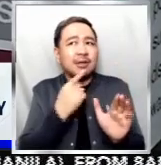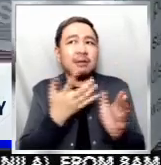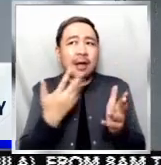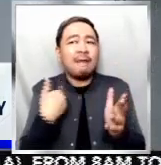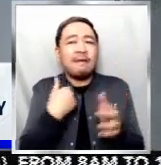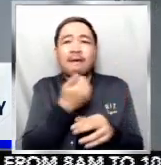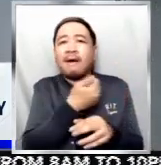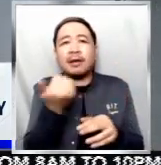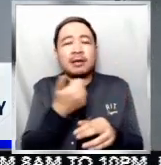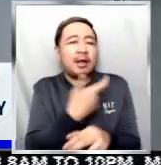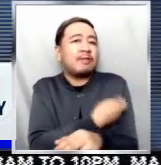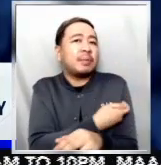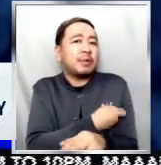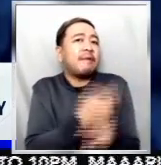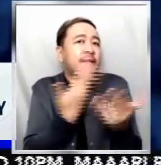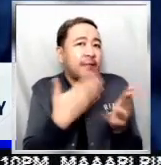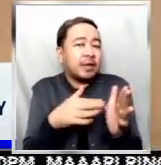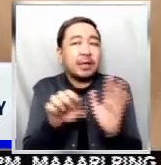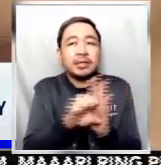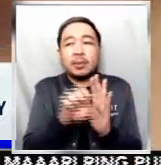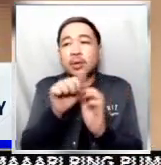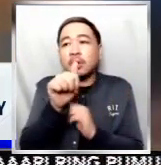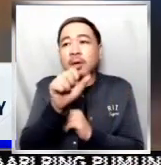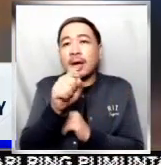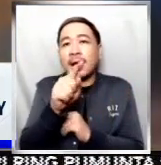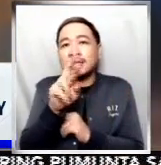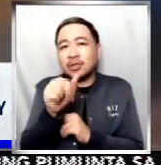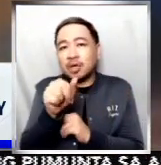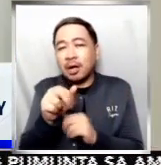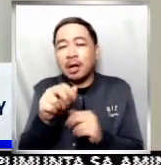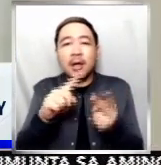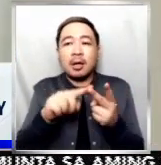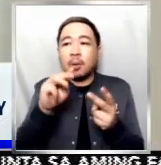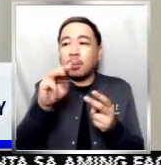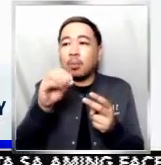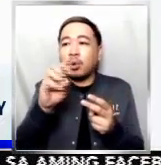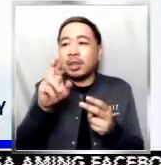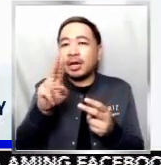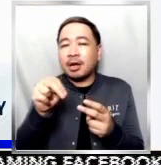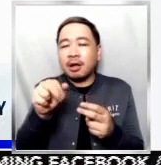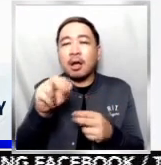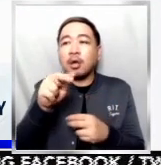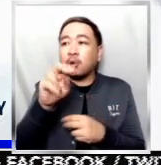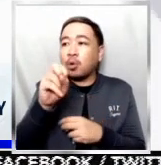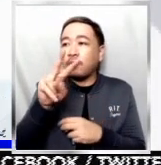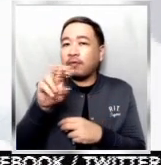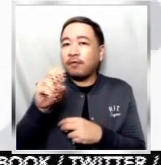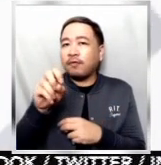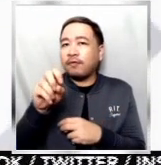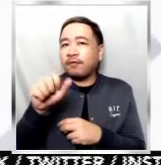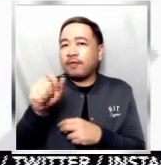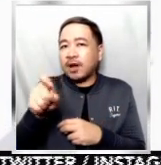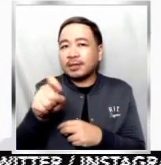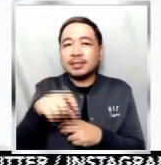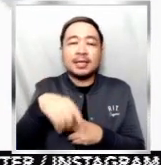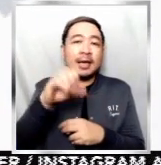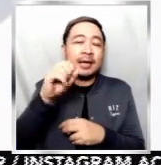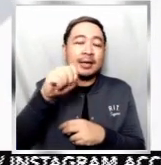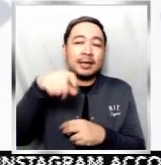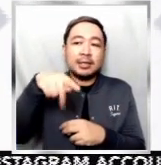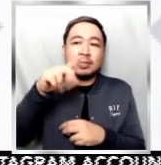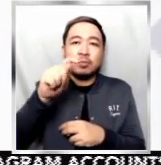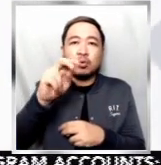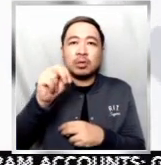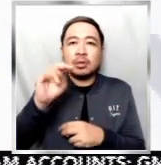bakuna tulad ng AstraZeneca, Moderna, Novavax, Sinovac, at Sputnik. If we look at countries where